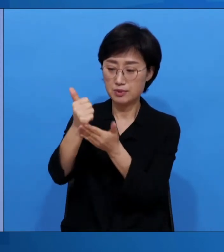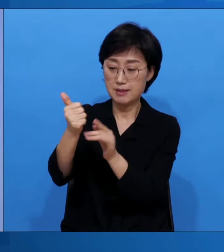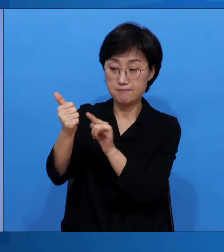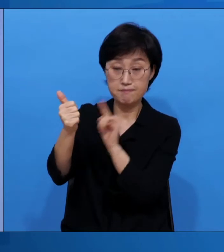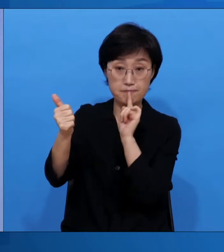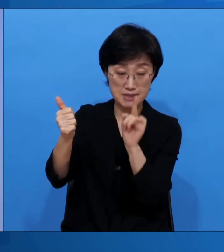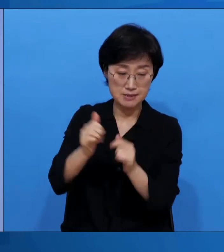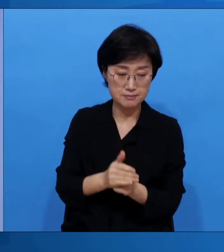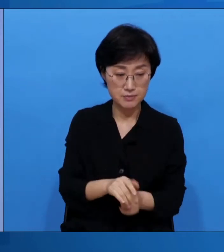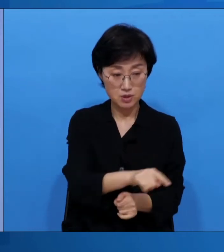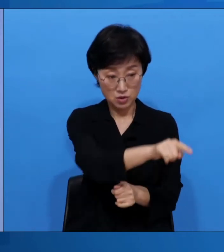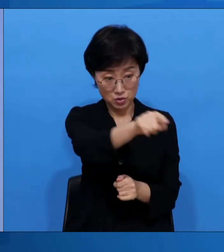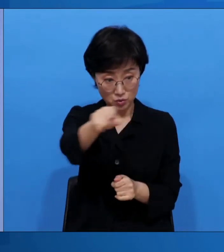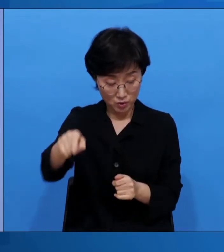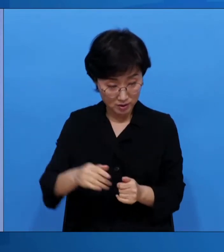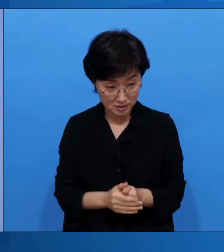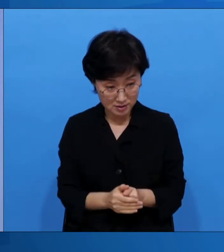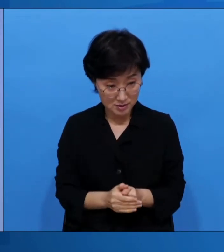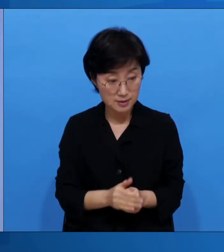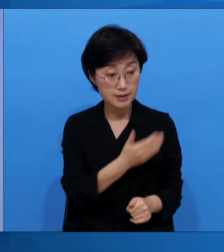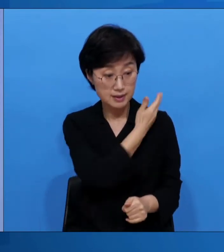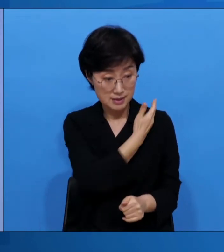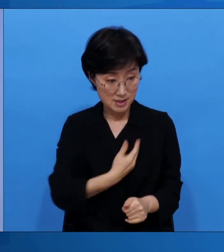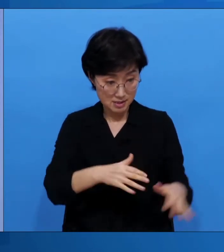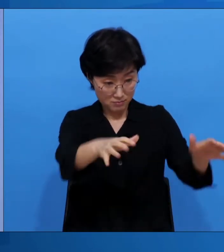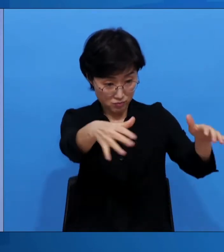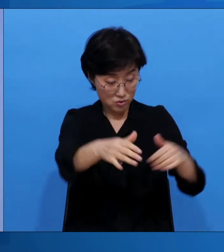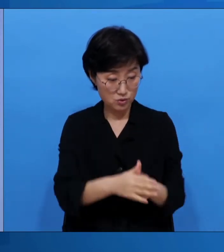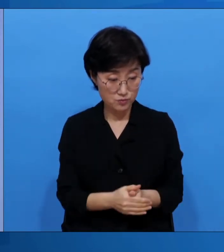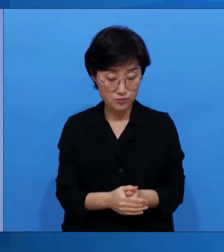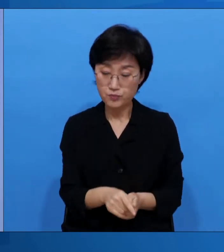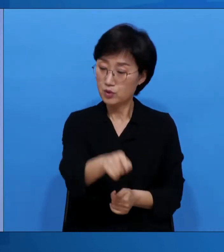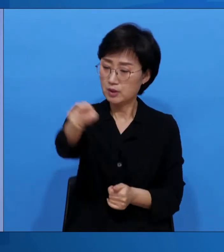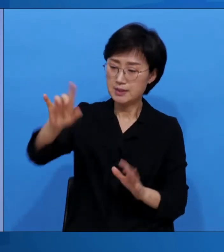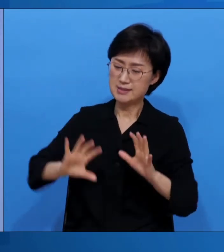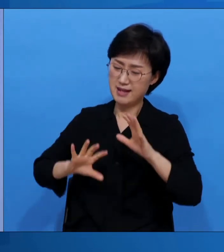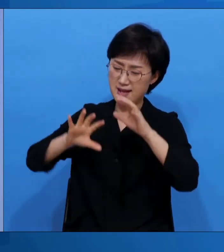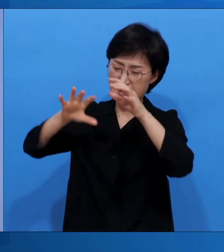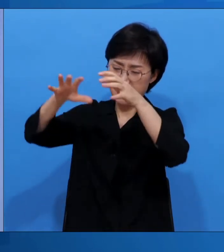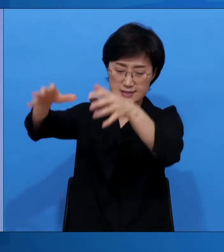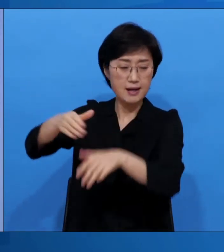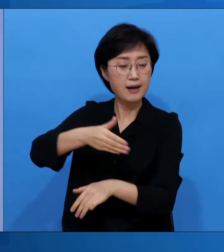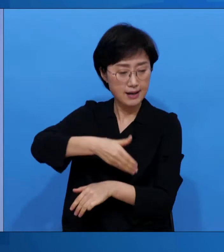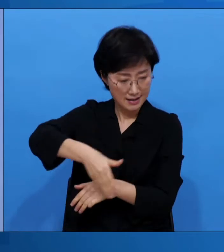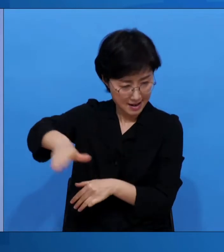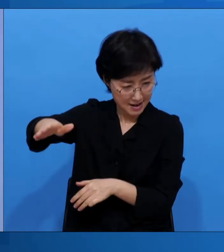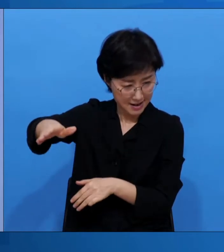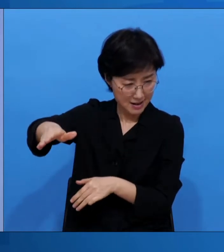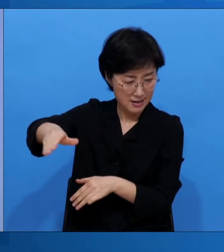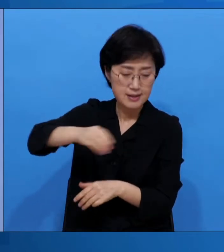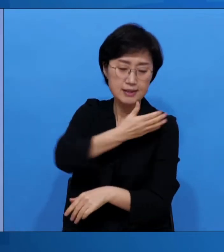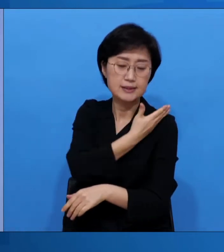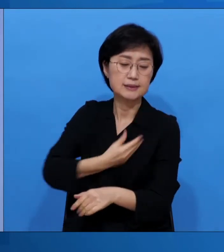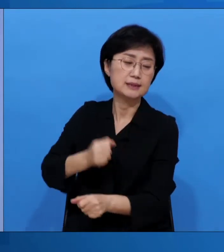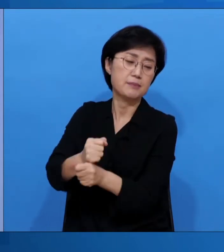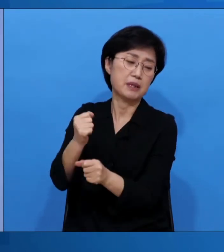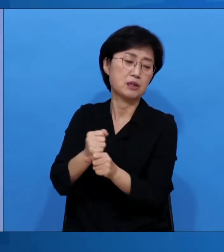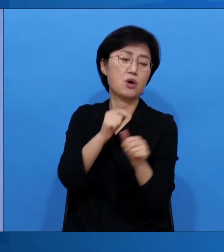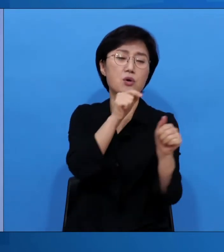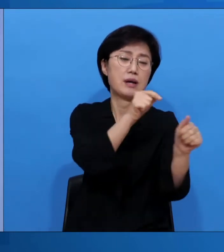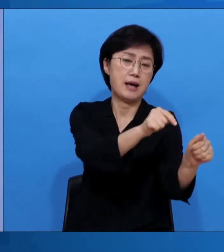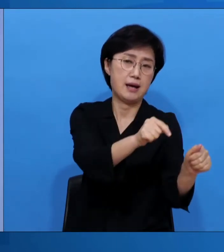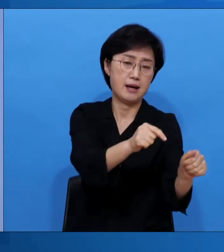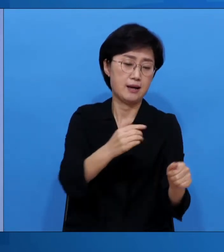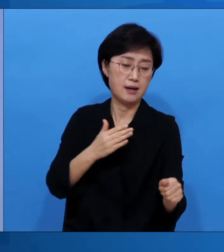모든 족속으로 제자 삼으러 가라. But to these weak and lacking disciples, Jesus says, "Go to all nations and raise 너와 up 함께 disciples, 하겠다. because I will be with you.